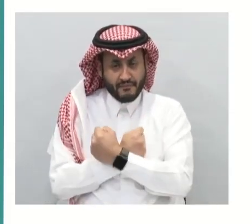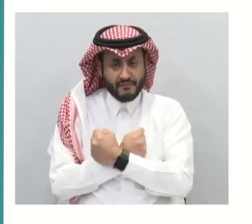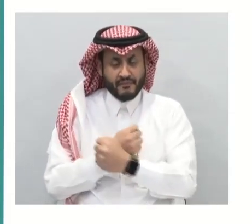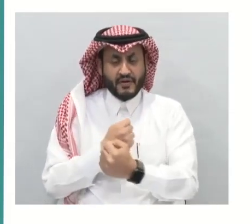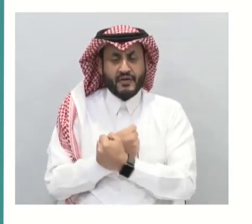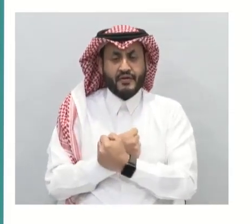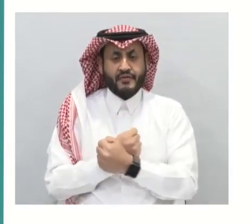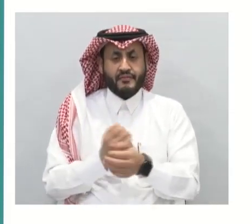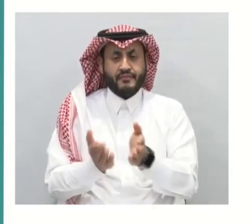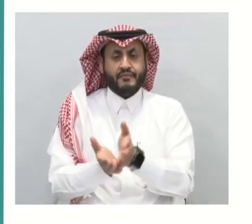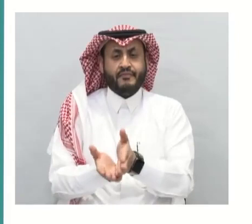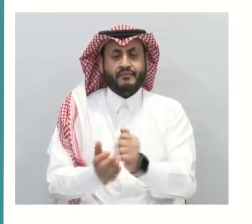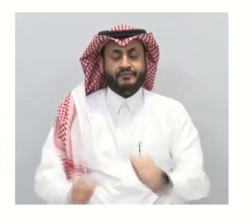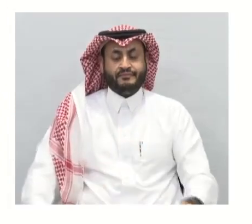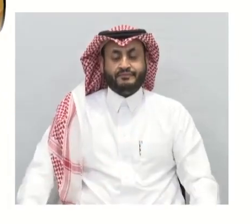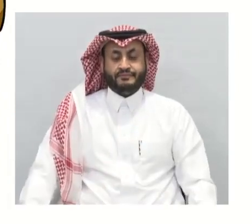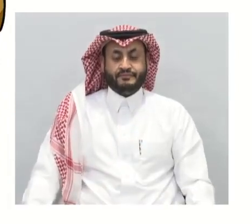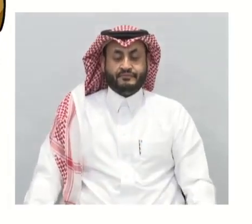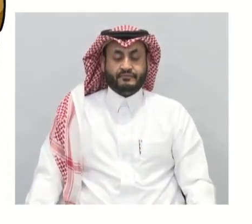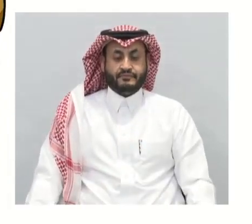ويحافظ على التزانه